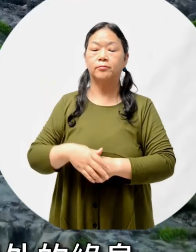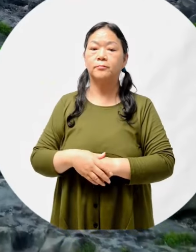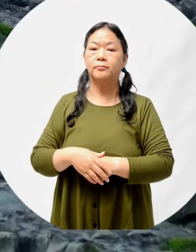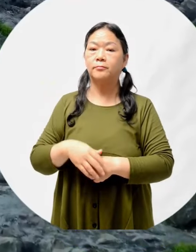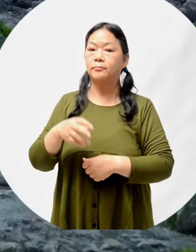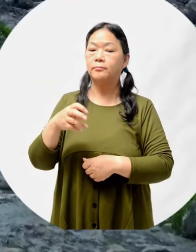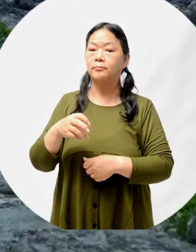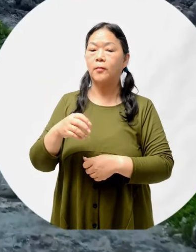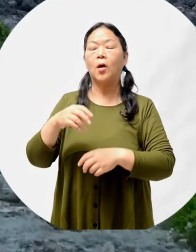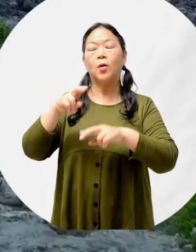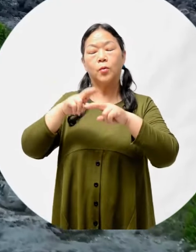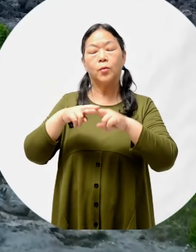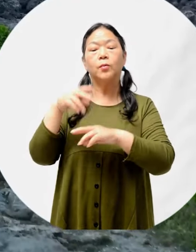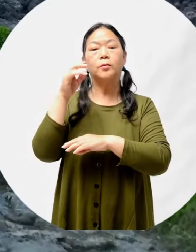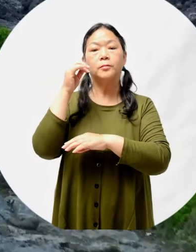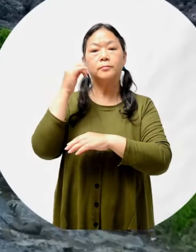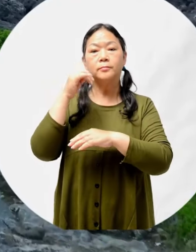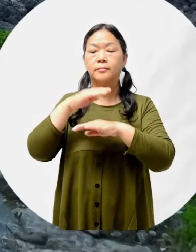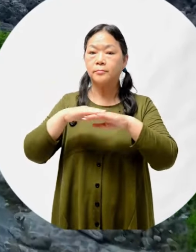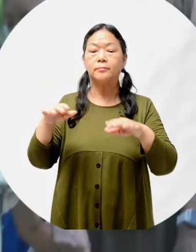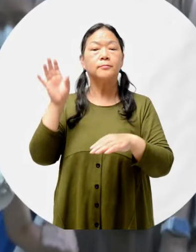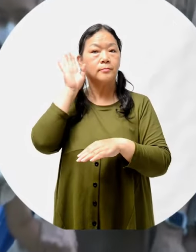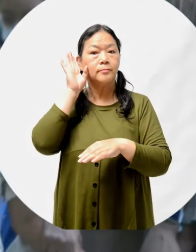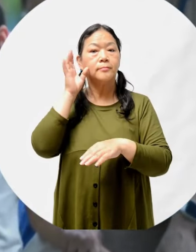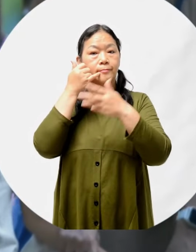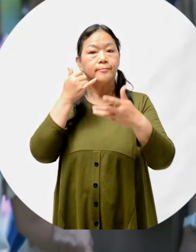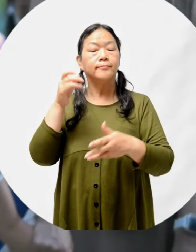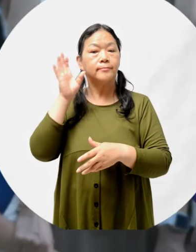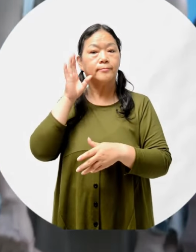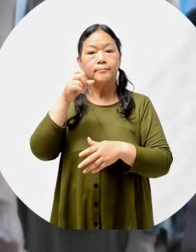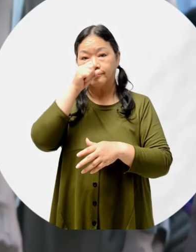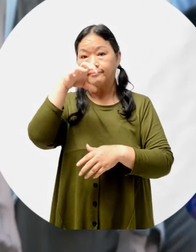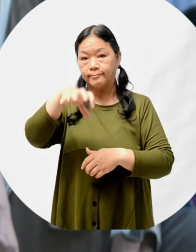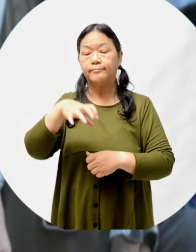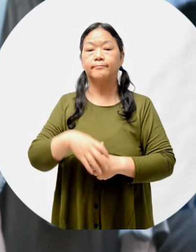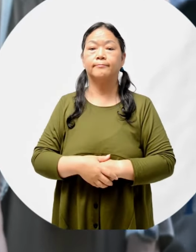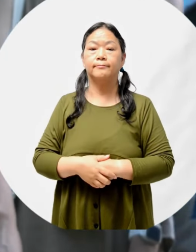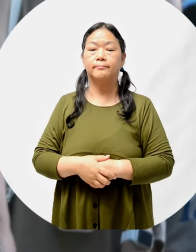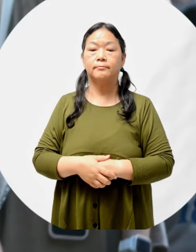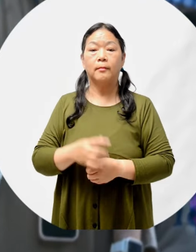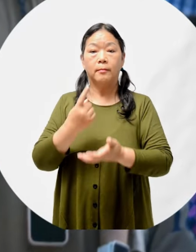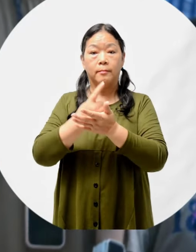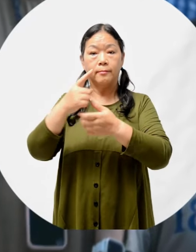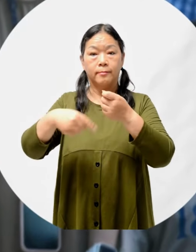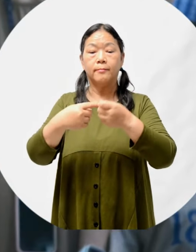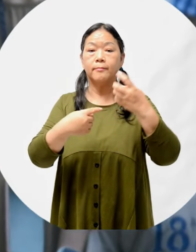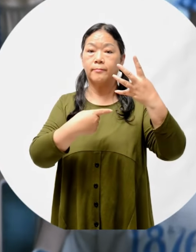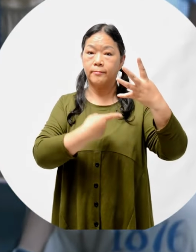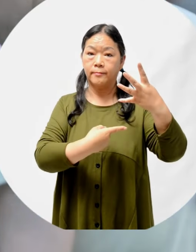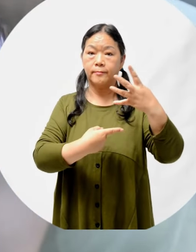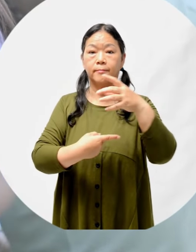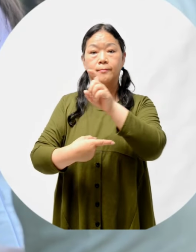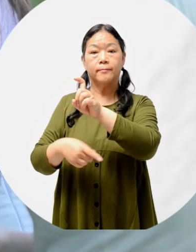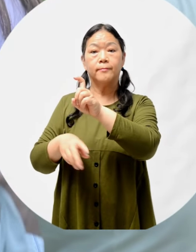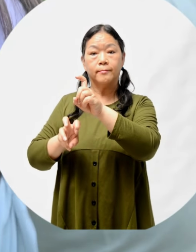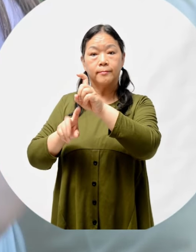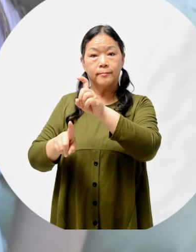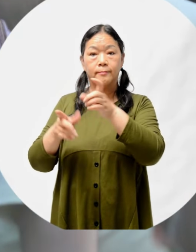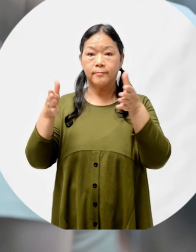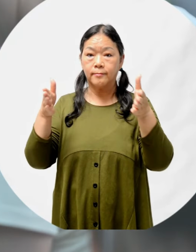绿岛，是坐卧静思、观海听涛的好去处。每年4月1日